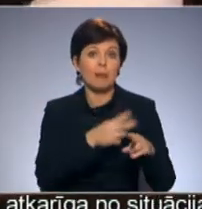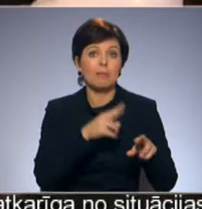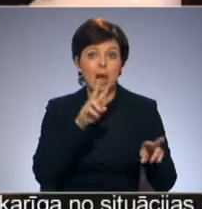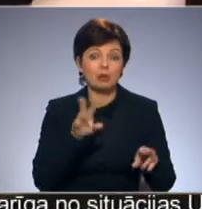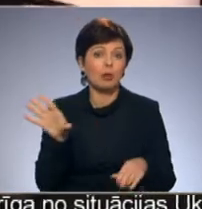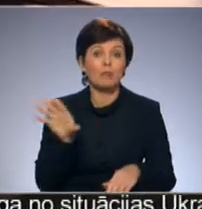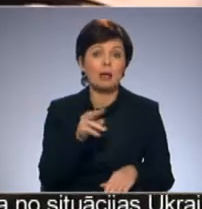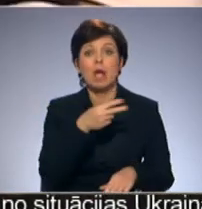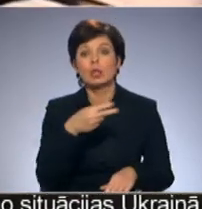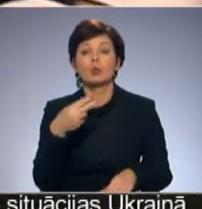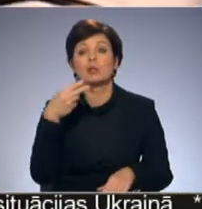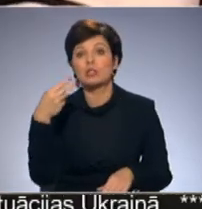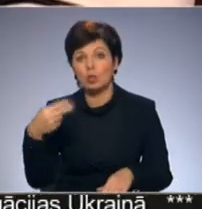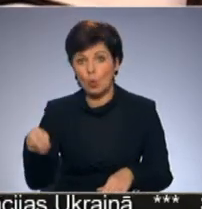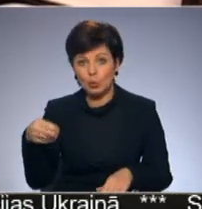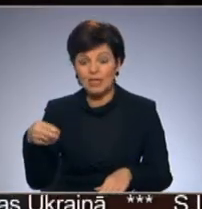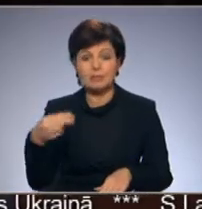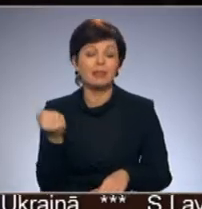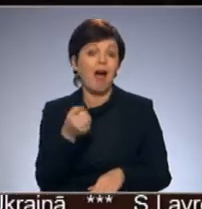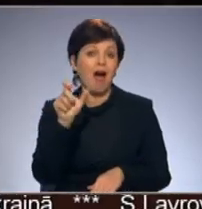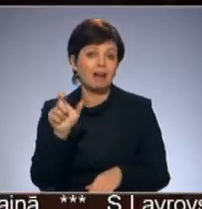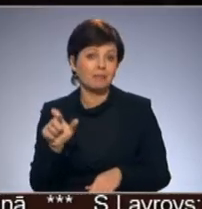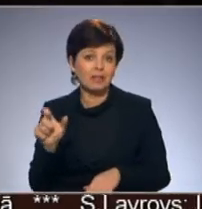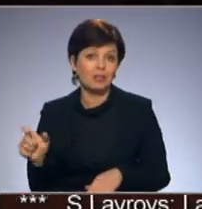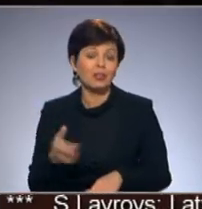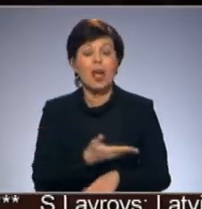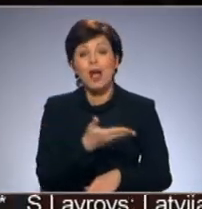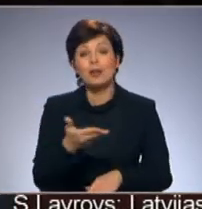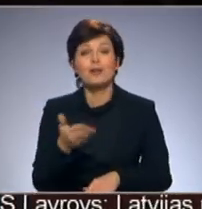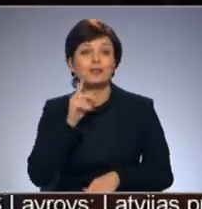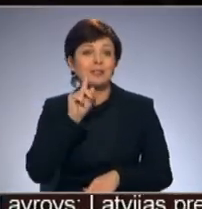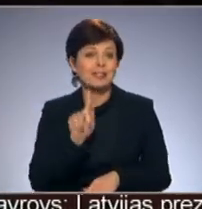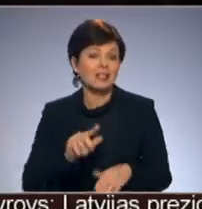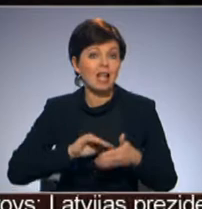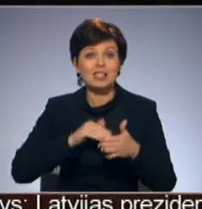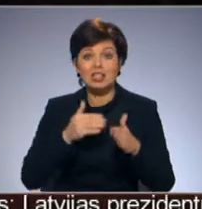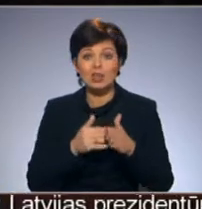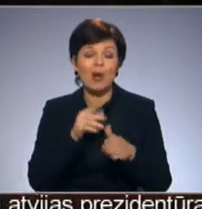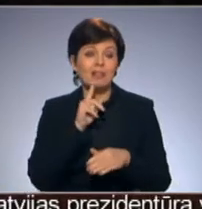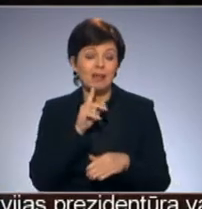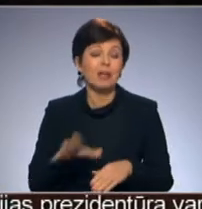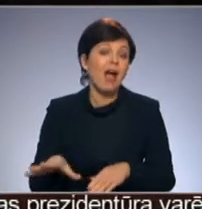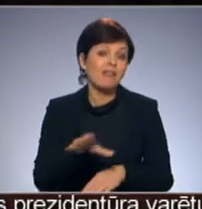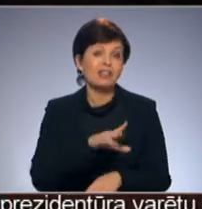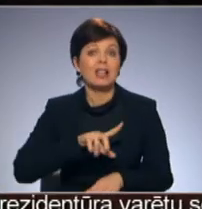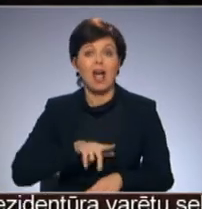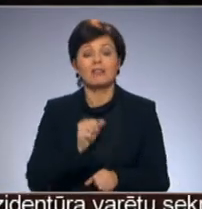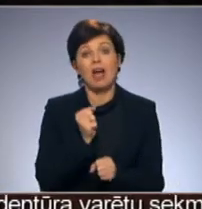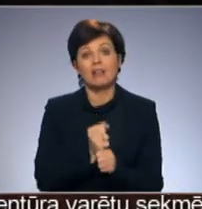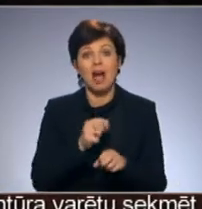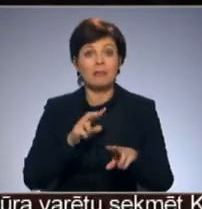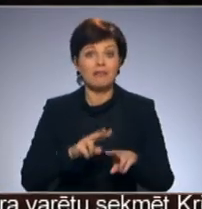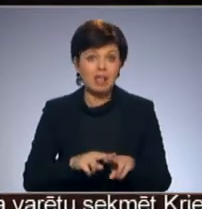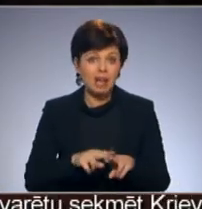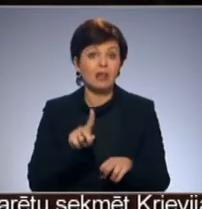pārņēmis 222 darbiniekus. Jūs zināt, kāda situācija Liepājā un visā Latvijā ar darba vietām.